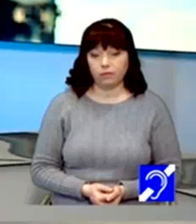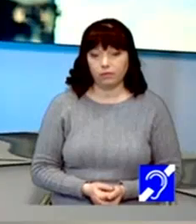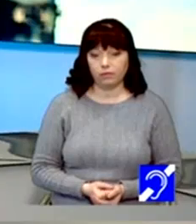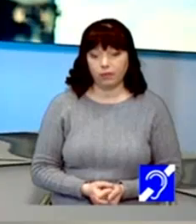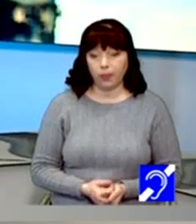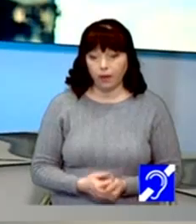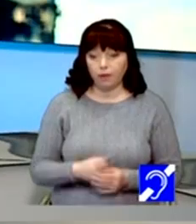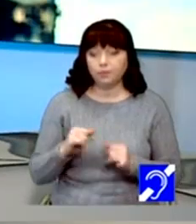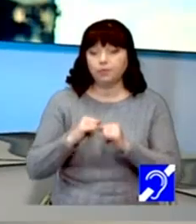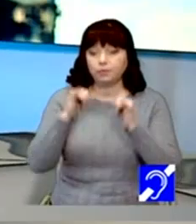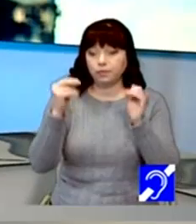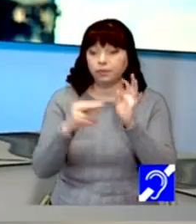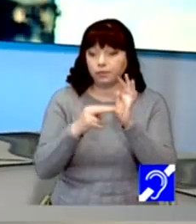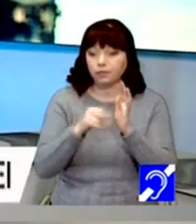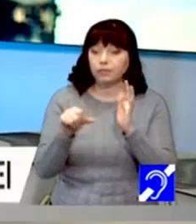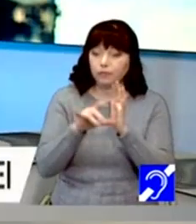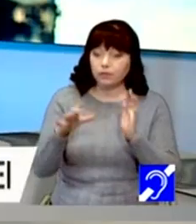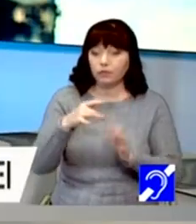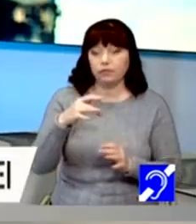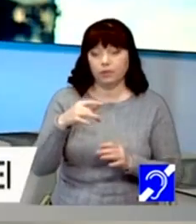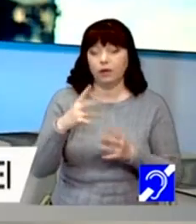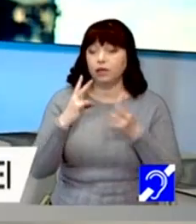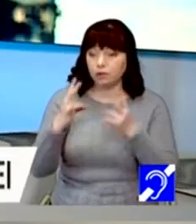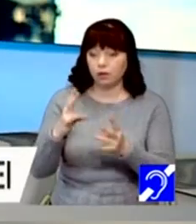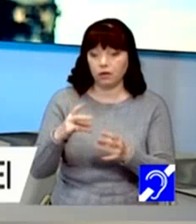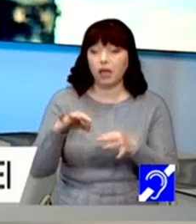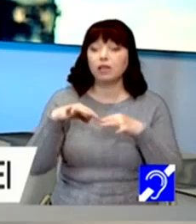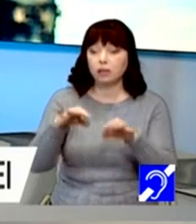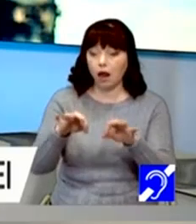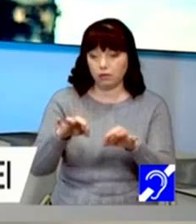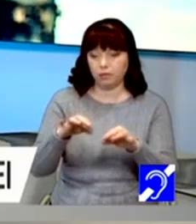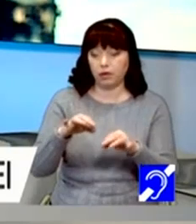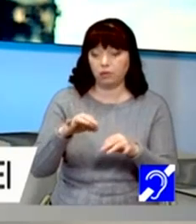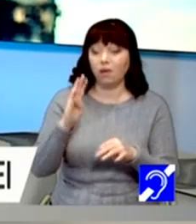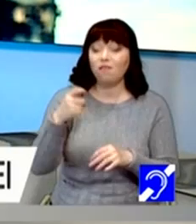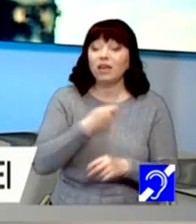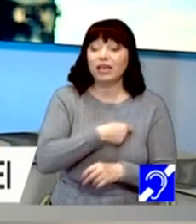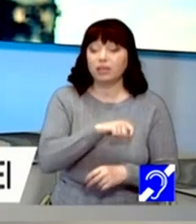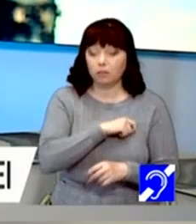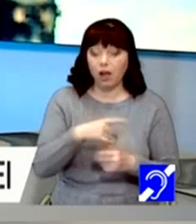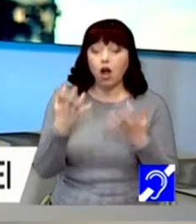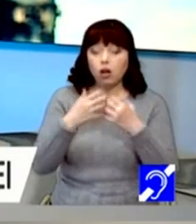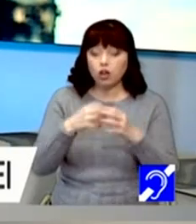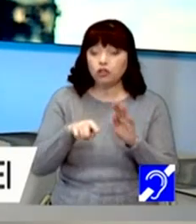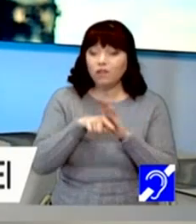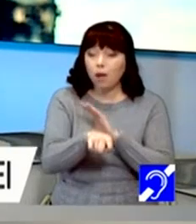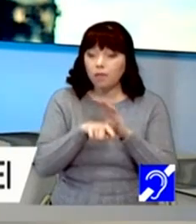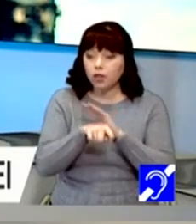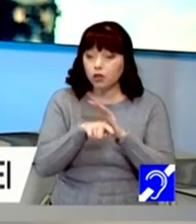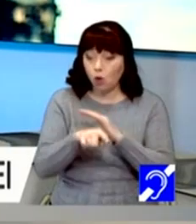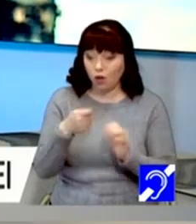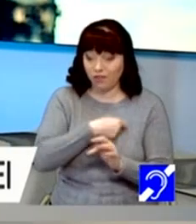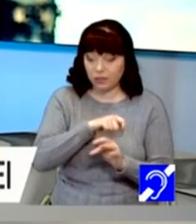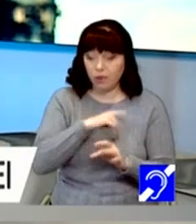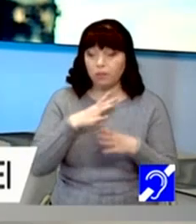hranitoare a prețului la energie electrică efectuează transportul public din Madrid numărul de metrouri care operează în capitala Spaniei